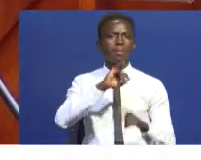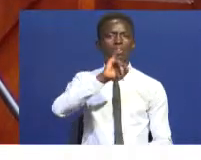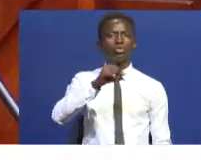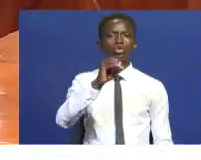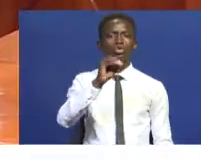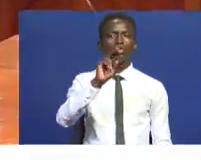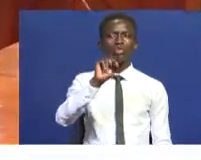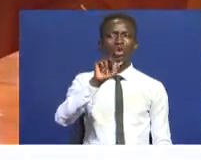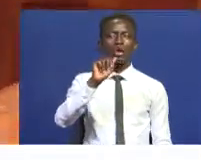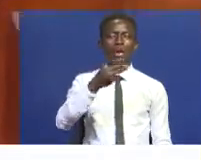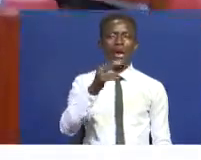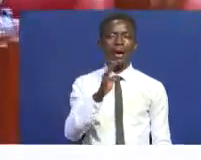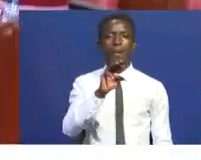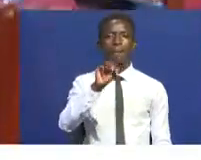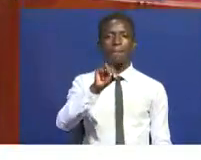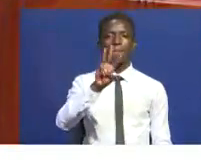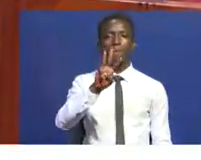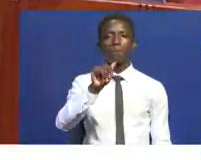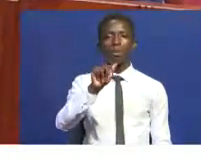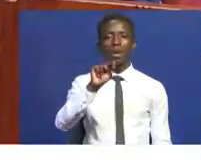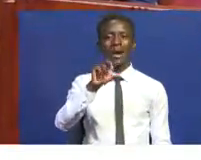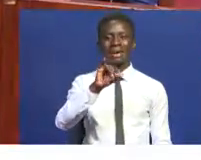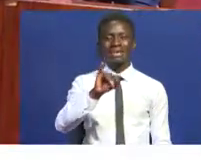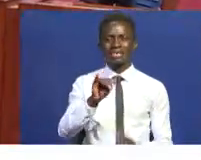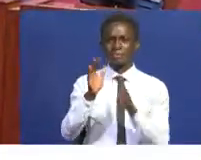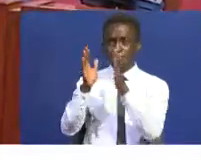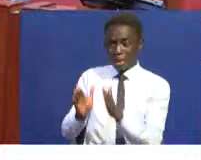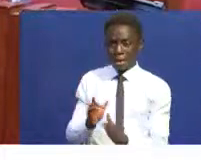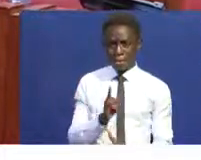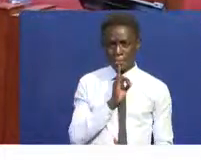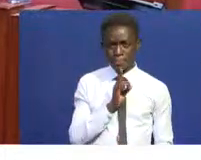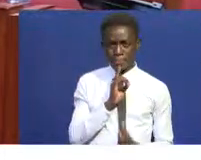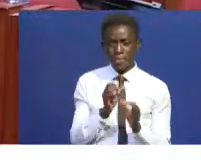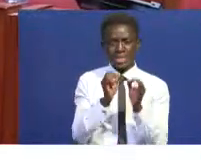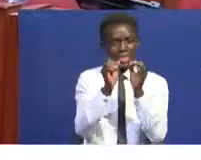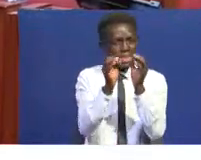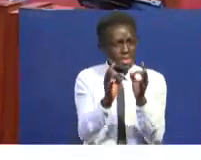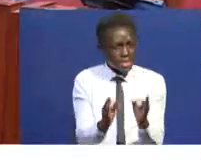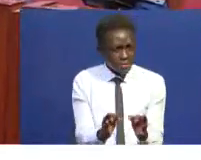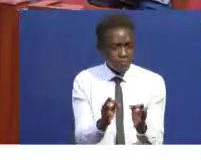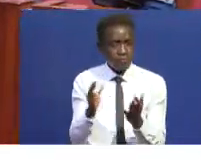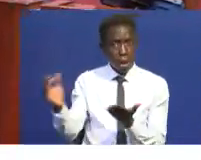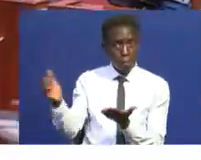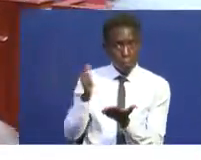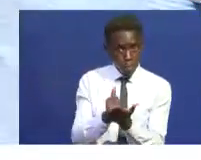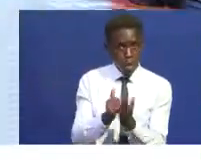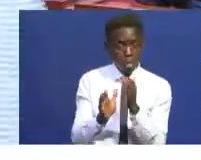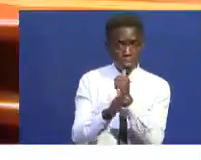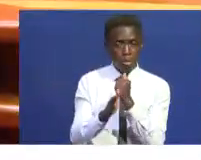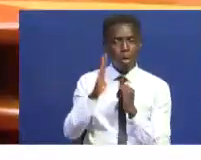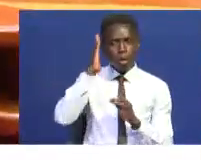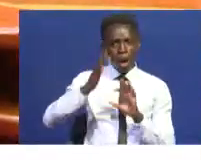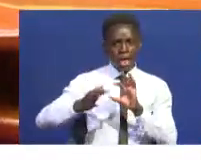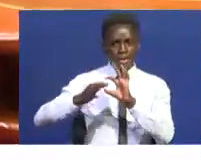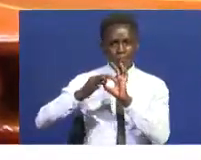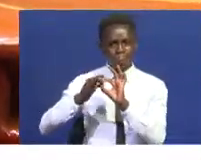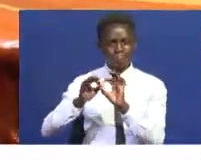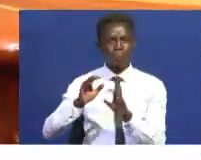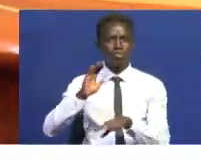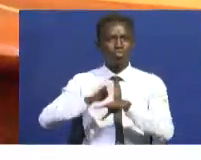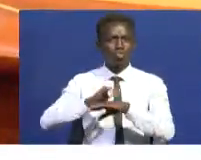kuhudumu nchini Iran, alisema iwapo ataidhinishwa, ataimarisha uhusiano kati ya mataifa haya mawili.